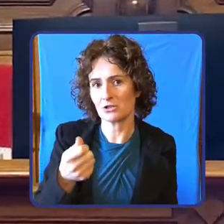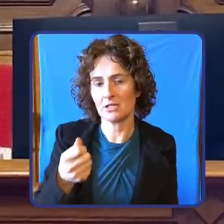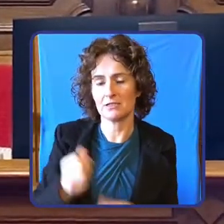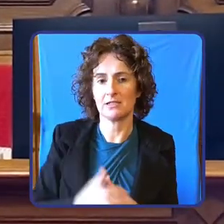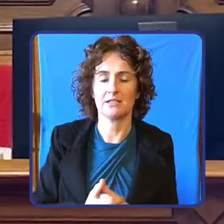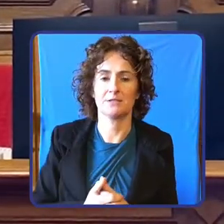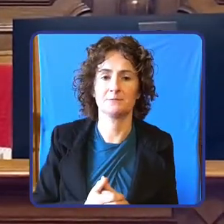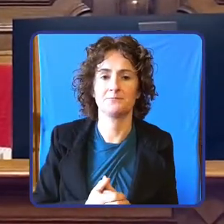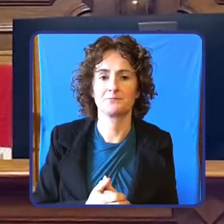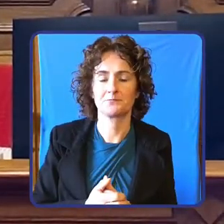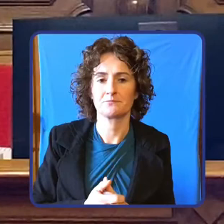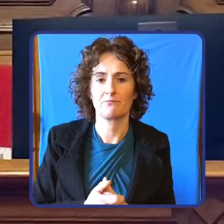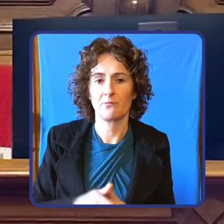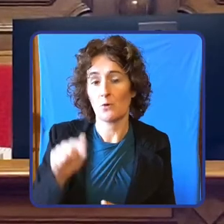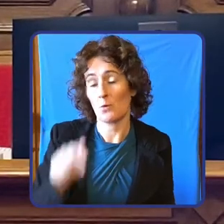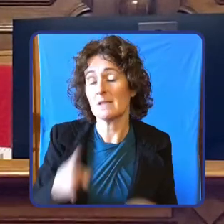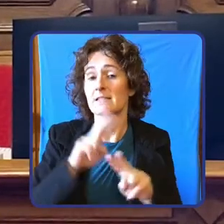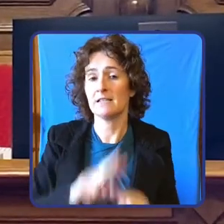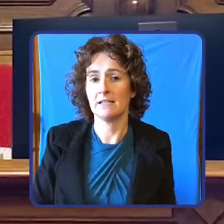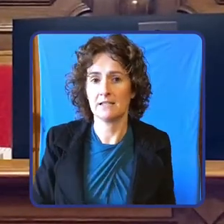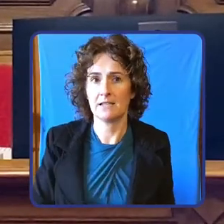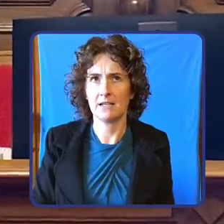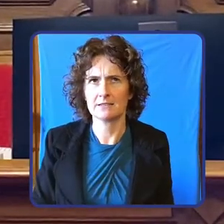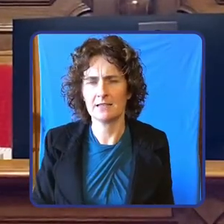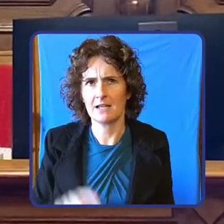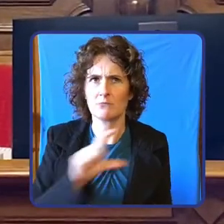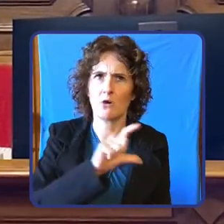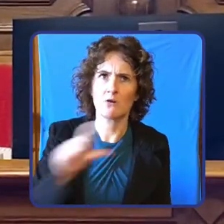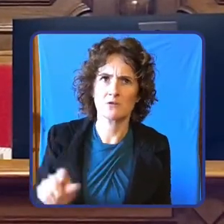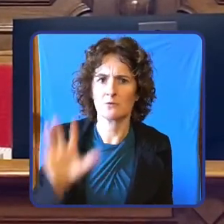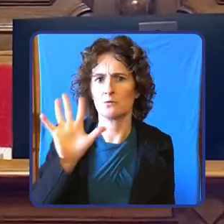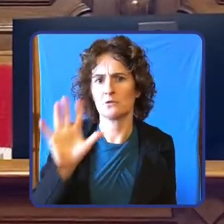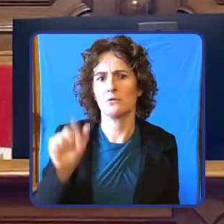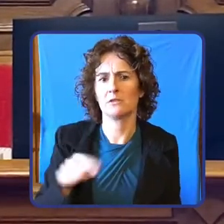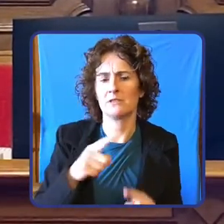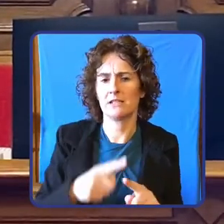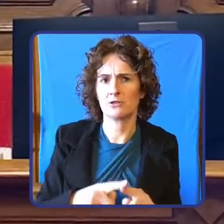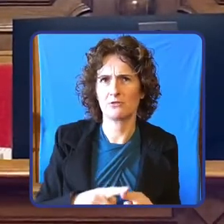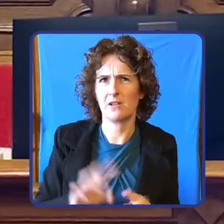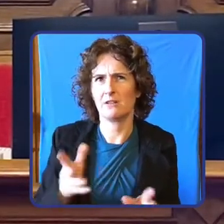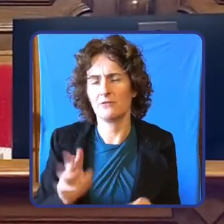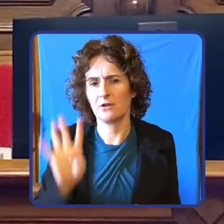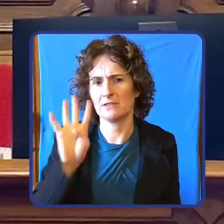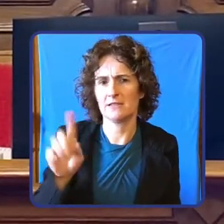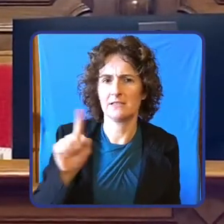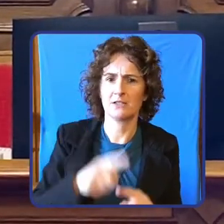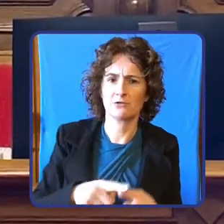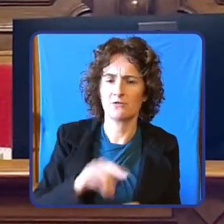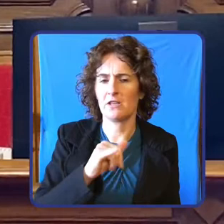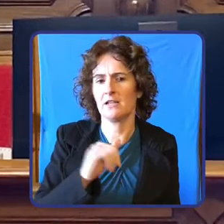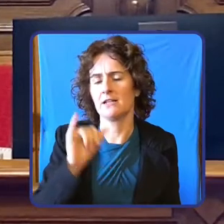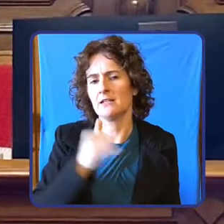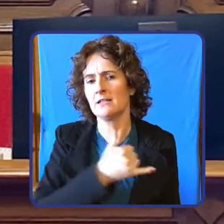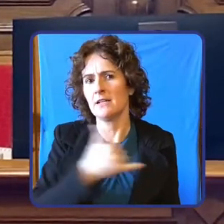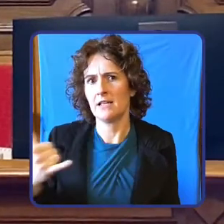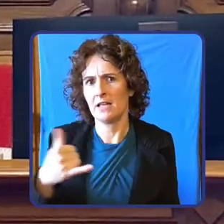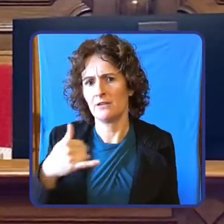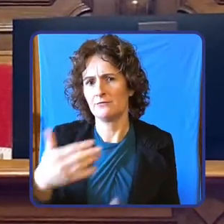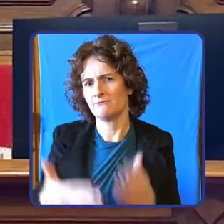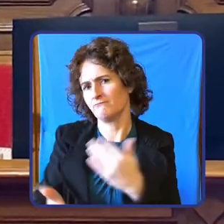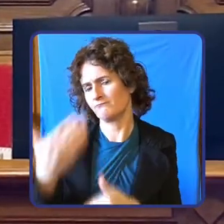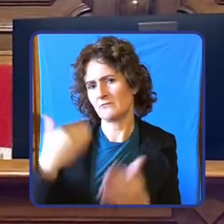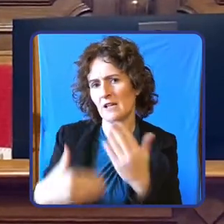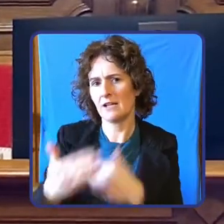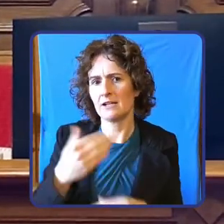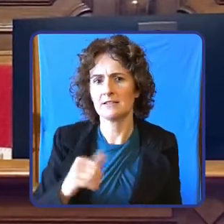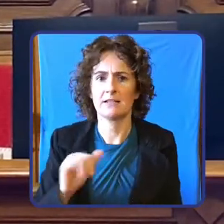javaslatot a sírmegváltási díj eltöréséről. Azóta eltelt 5,5 év, vagy 4,5 év, Lázár Jánosnak azóta se volt alkalma benyújtani